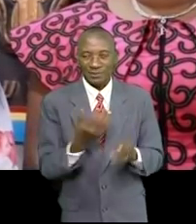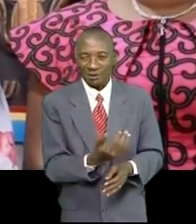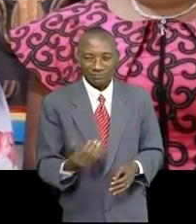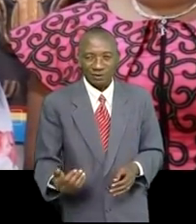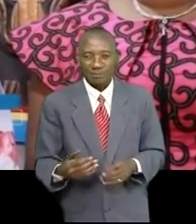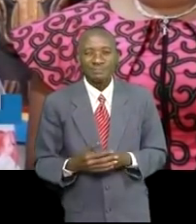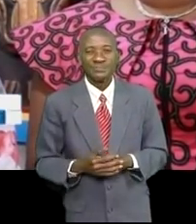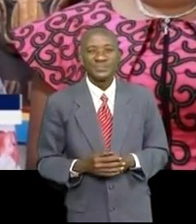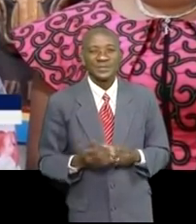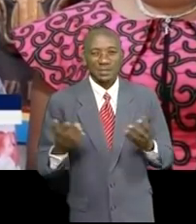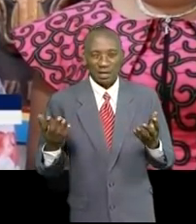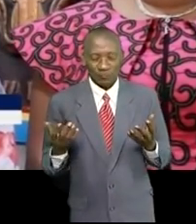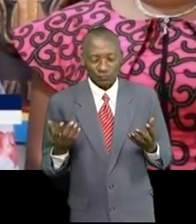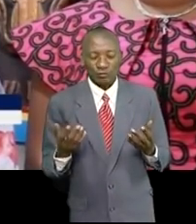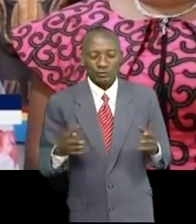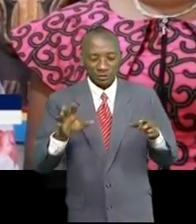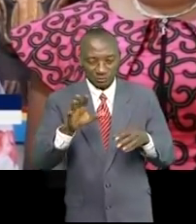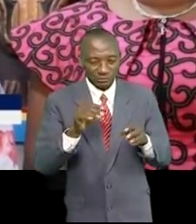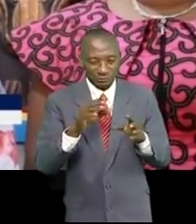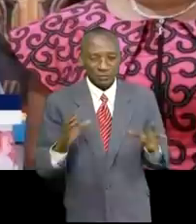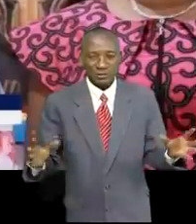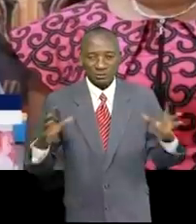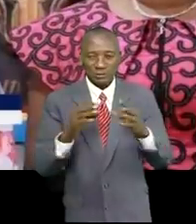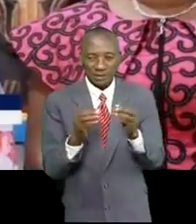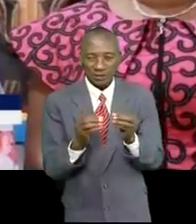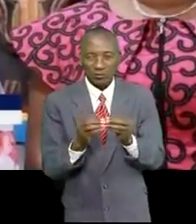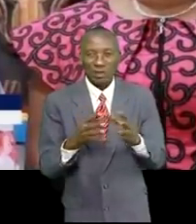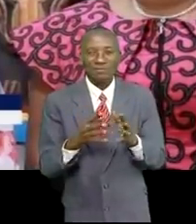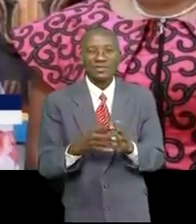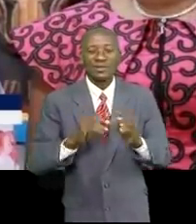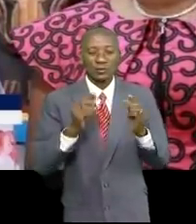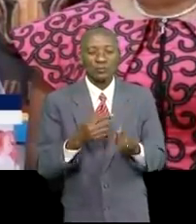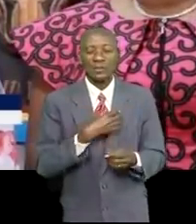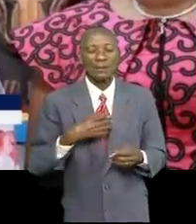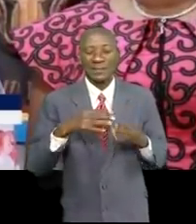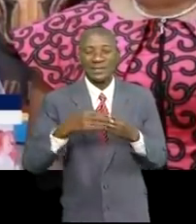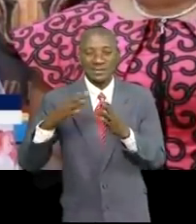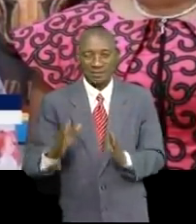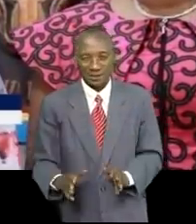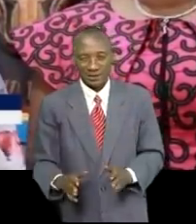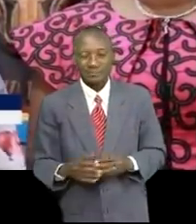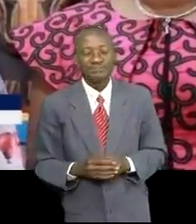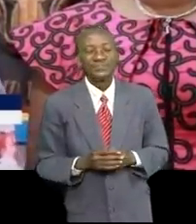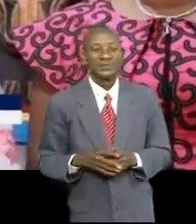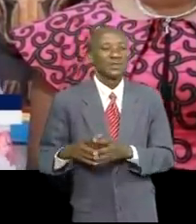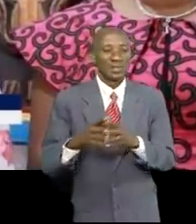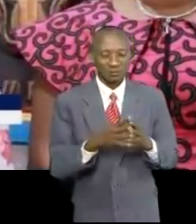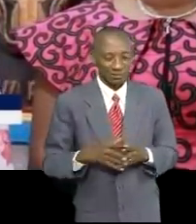inégalités dans les instances de prise des décisions, et surtout que nous avons des instruments juridiques nationaux